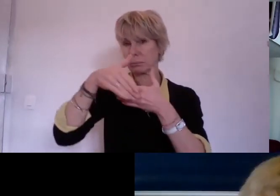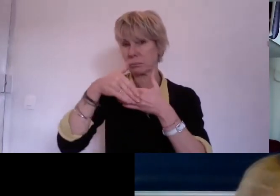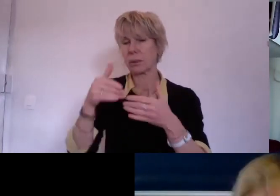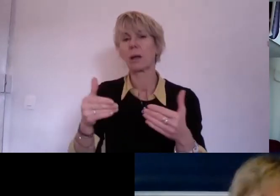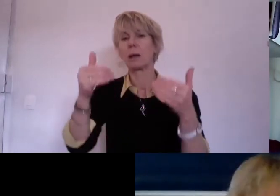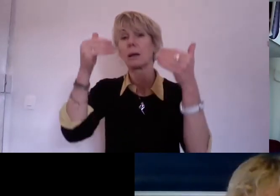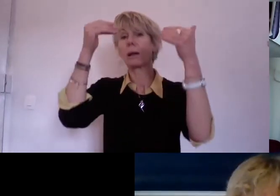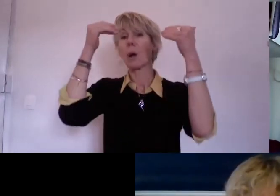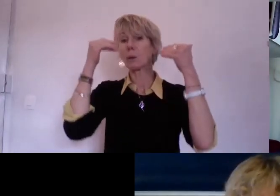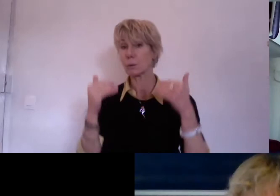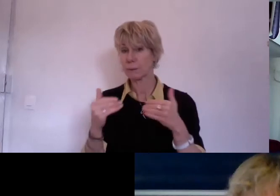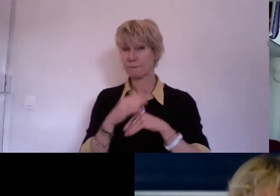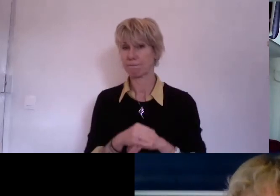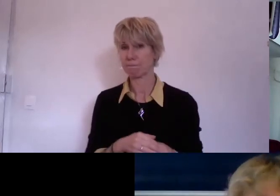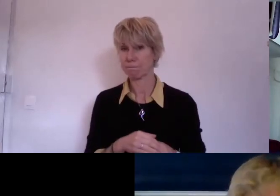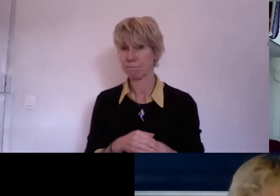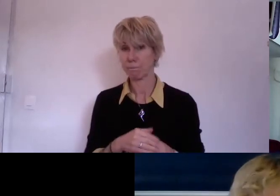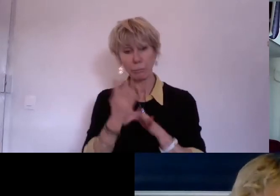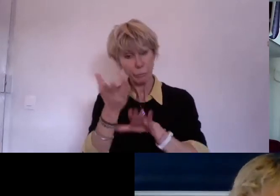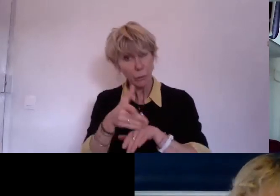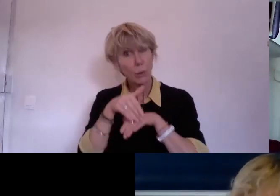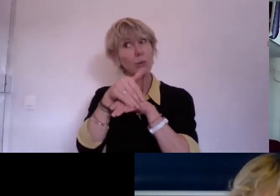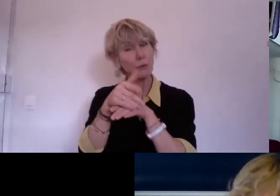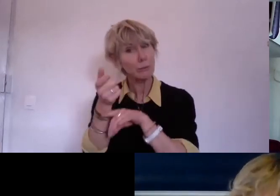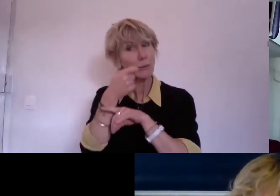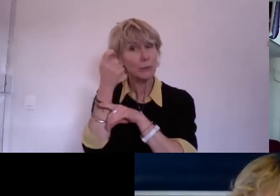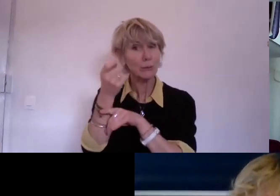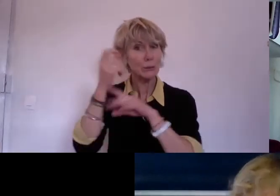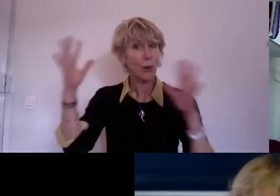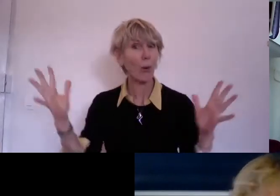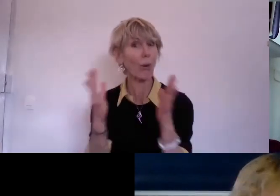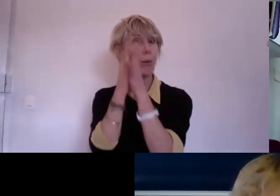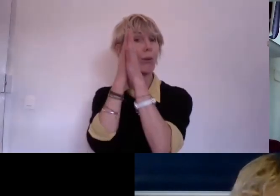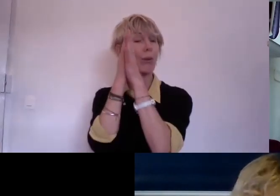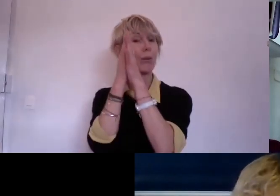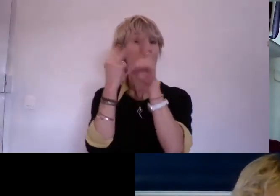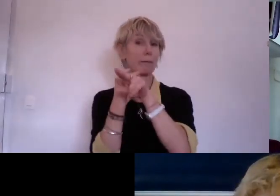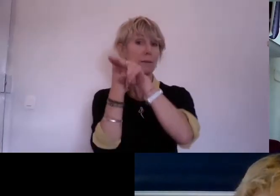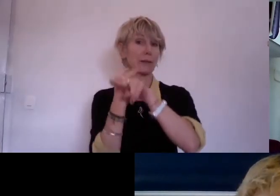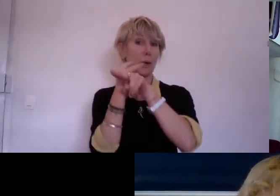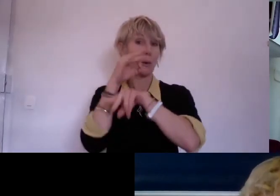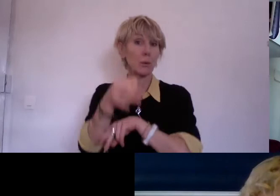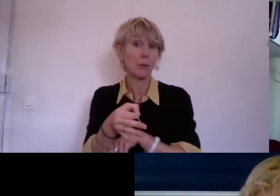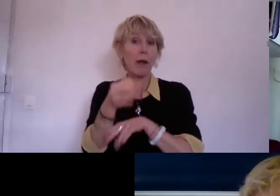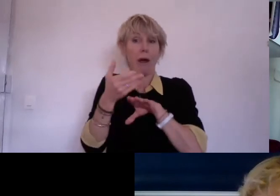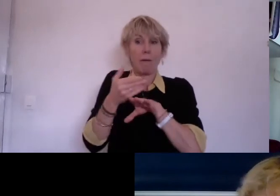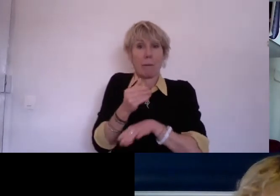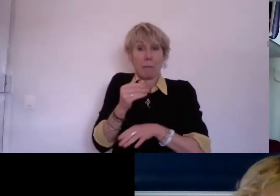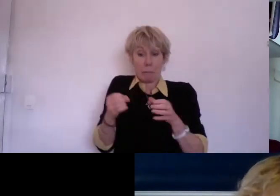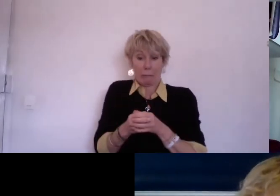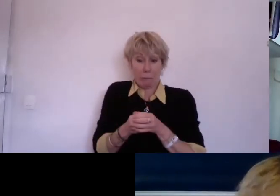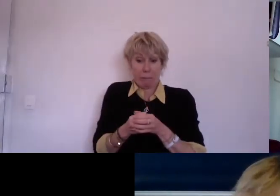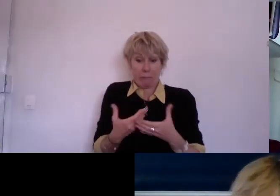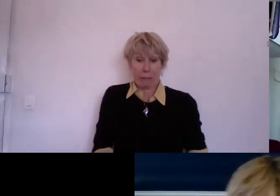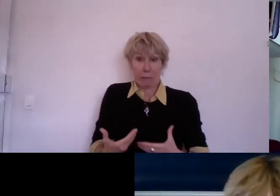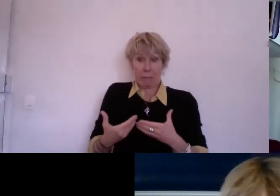Ensuite, on va évidemment continuer les rencontres virtuelles dans lesquelles, au départ, nous étions quelques-uns et maintenant, vous